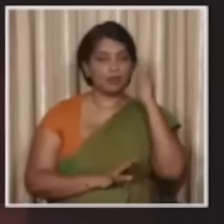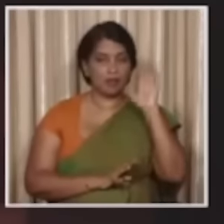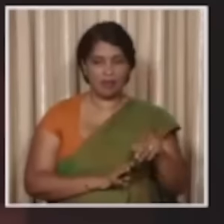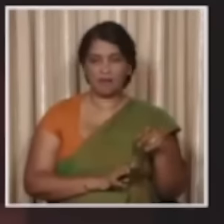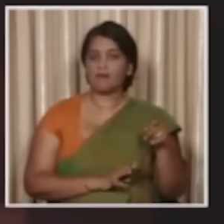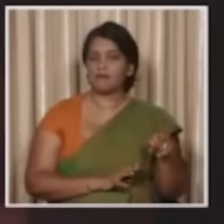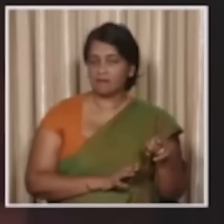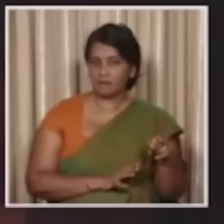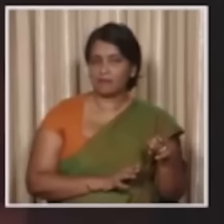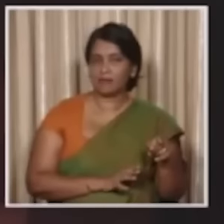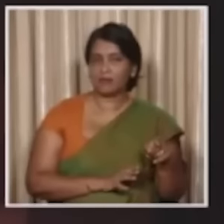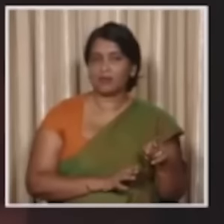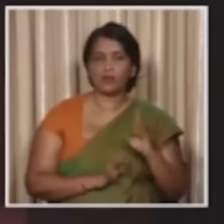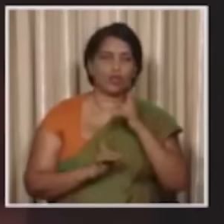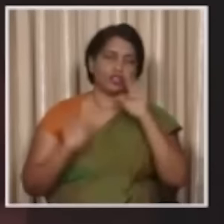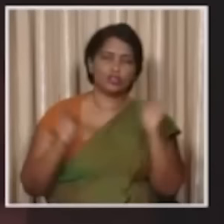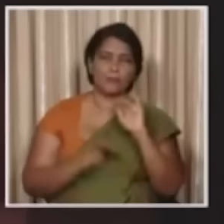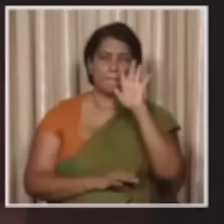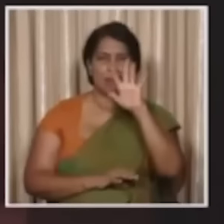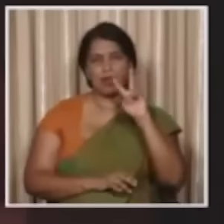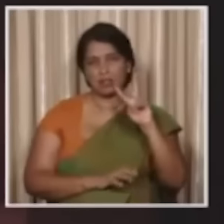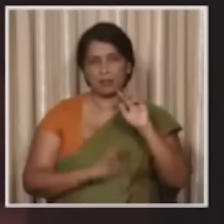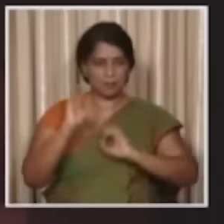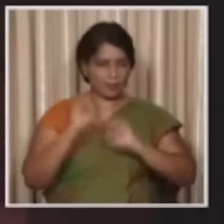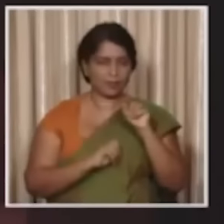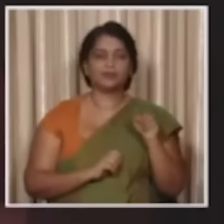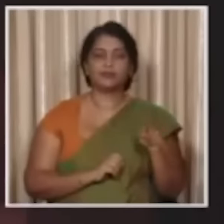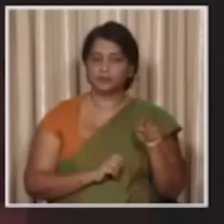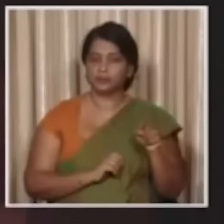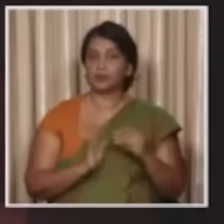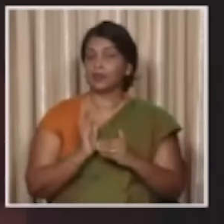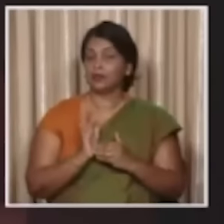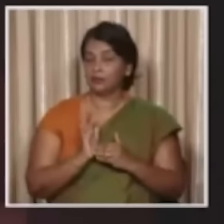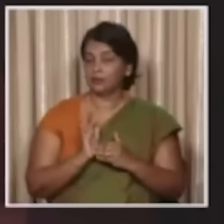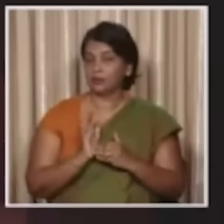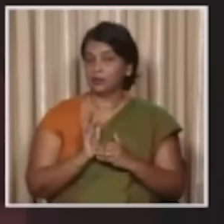අතර ඒ කියන්නේ දළ වශයෙන් 152ක් එයින් මිලියන